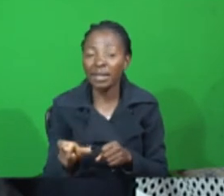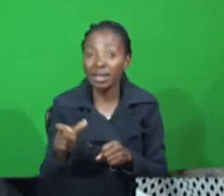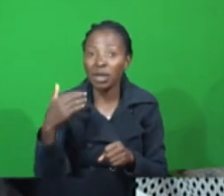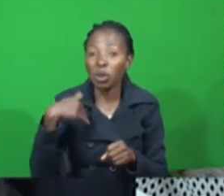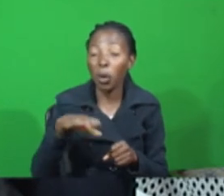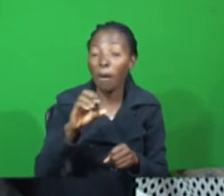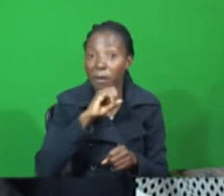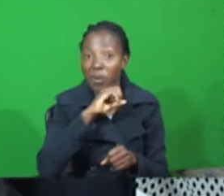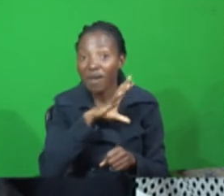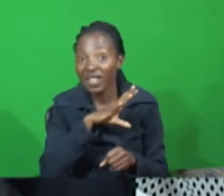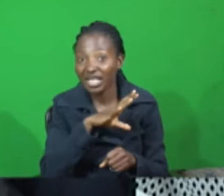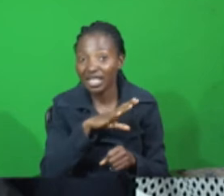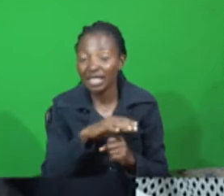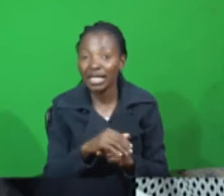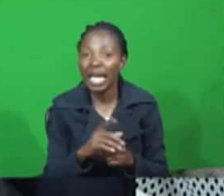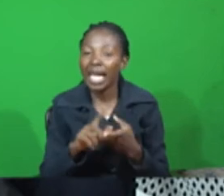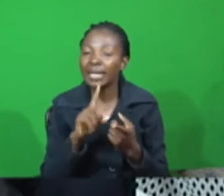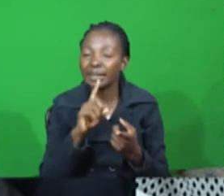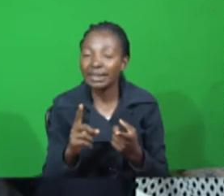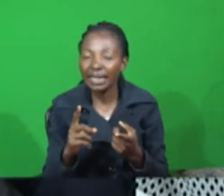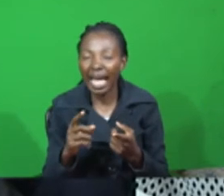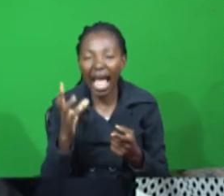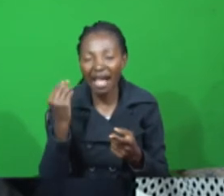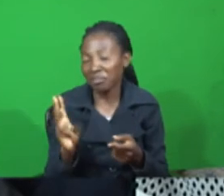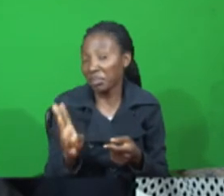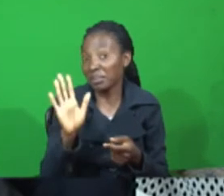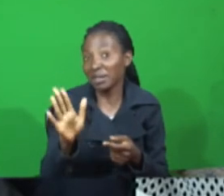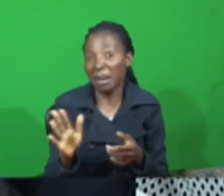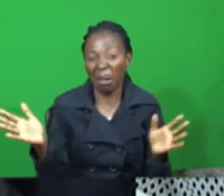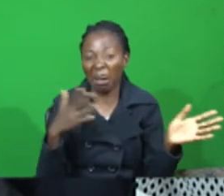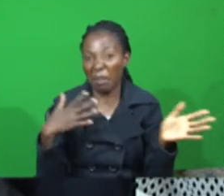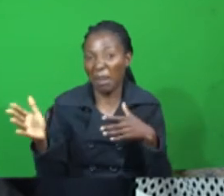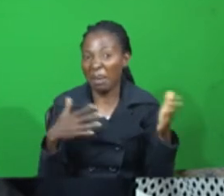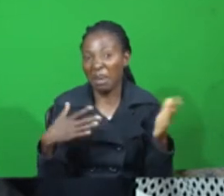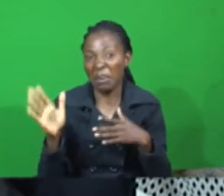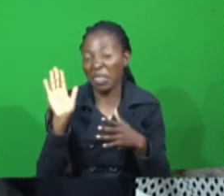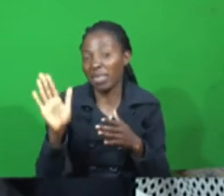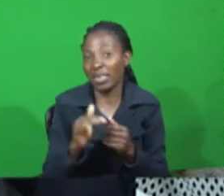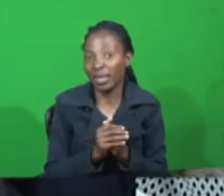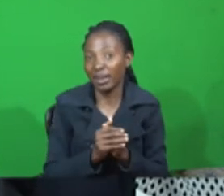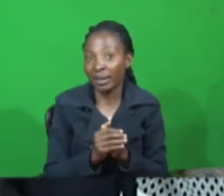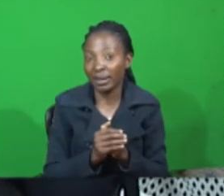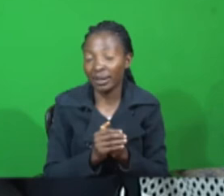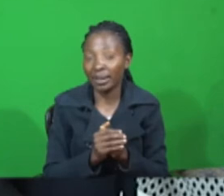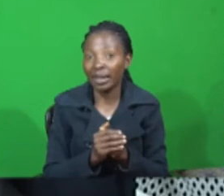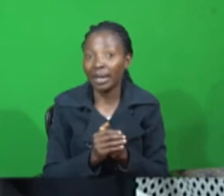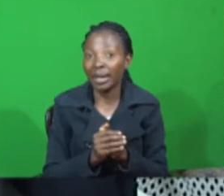naye kumuprofita achinzi pane zviri kunetsa ndozvinei zvichifunga vanhu kuti pane zviri kunetsa